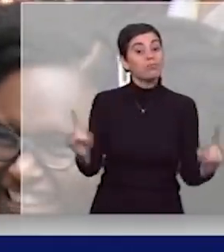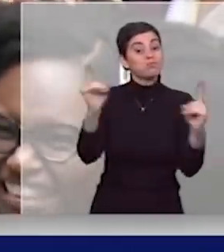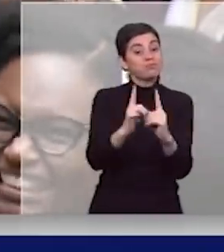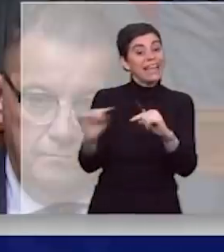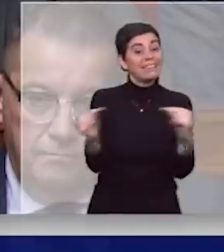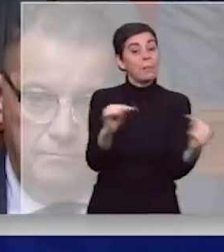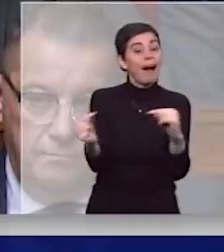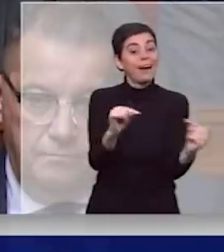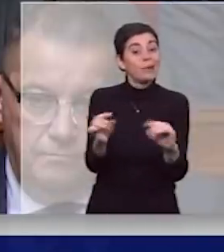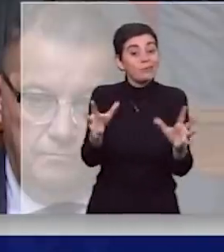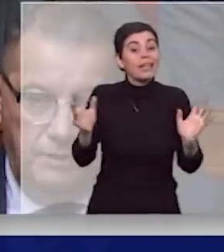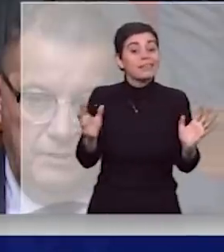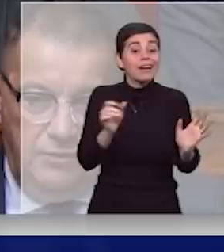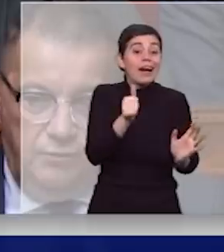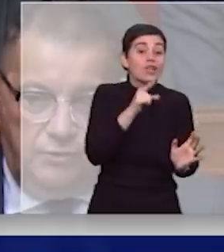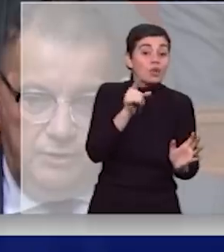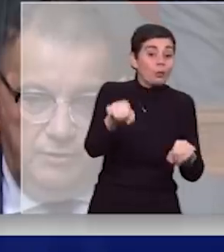République.